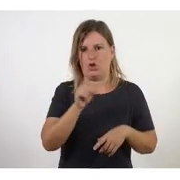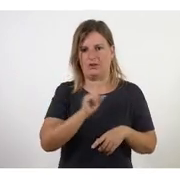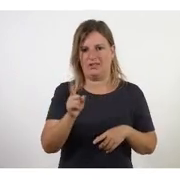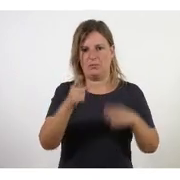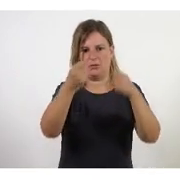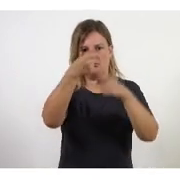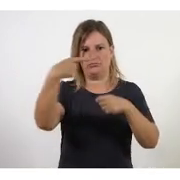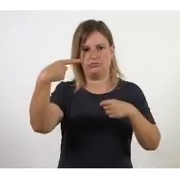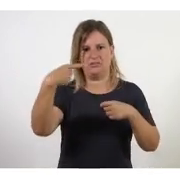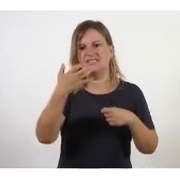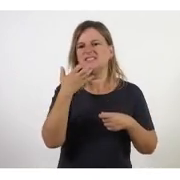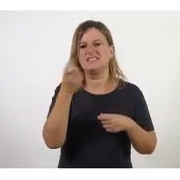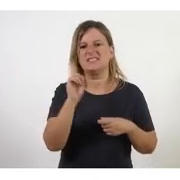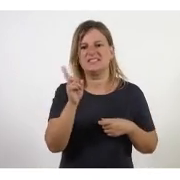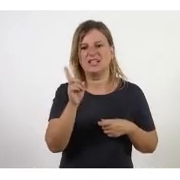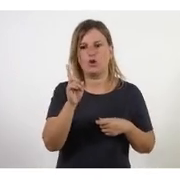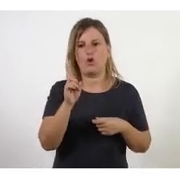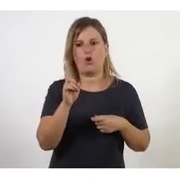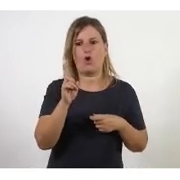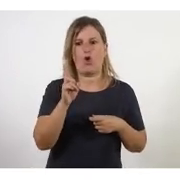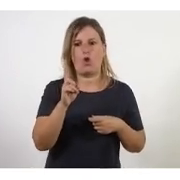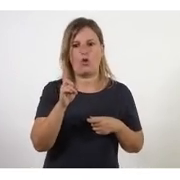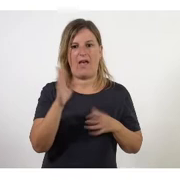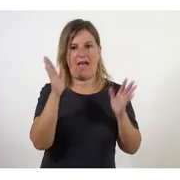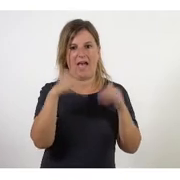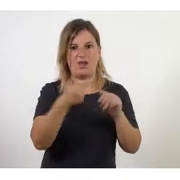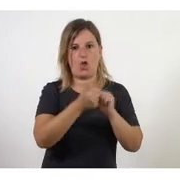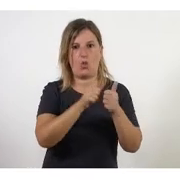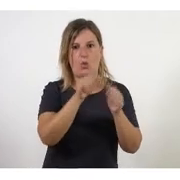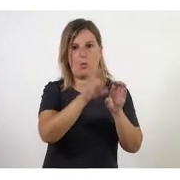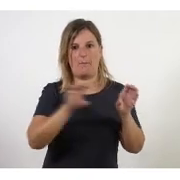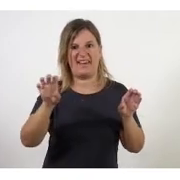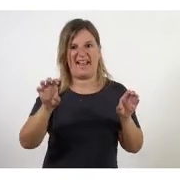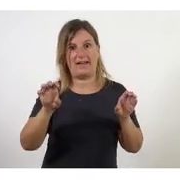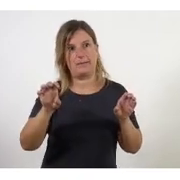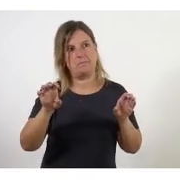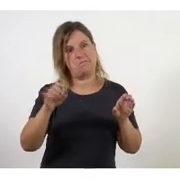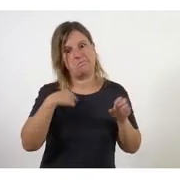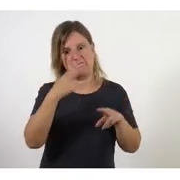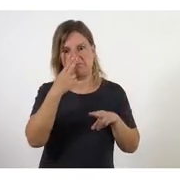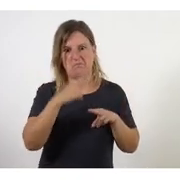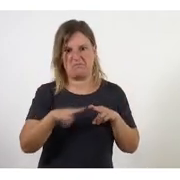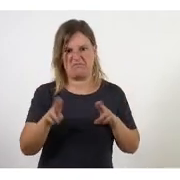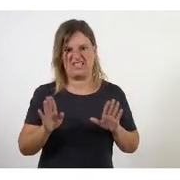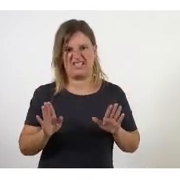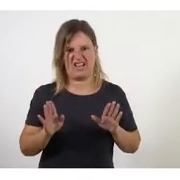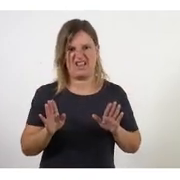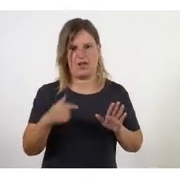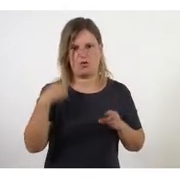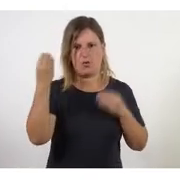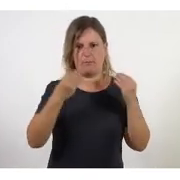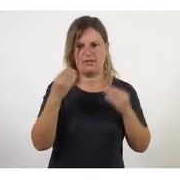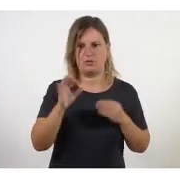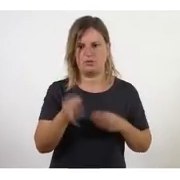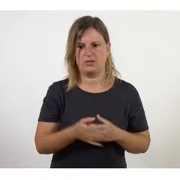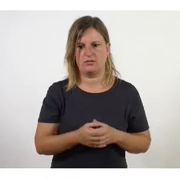contextual, si no els hi surt el duplicar, cosa que m'estranya que no els hi surti, jo crec que hauria de sortir-los.